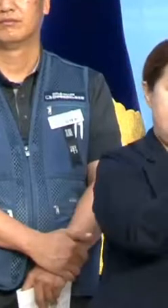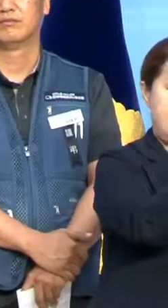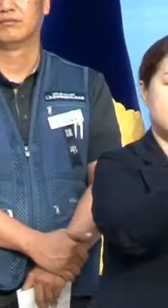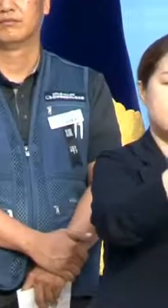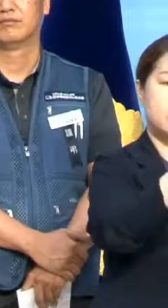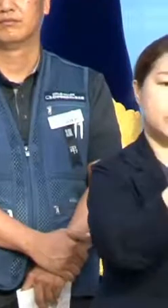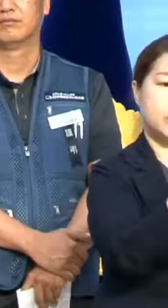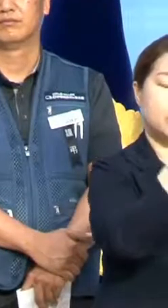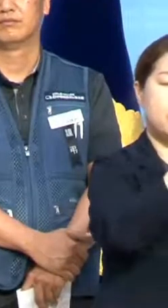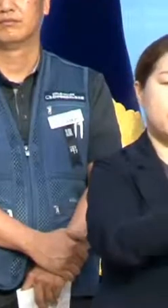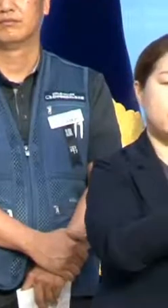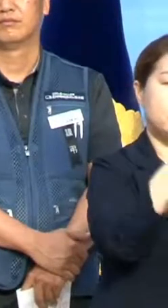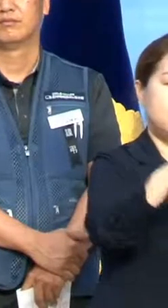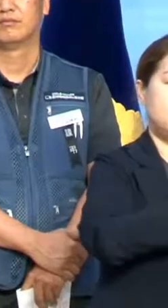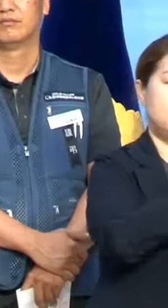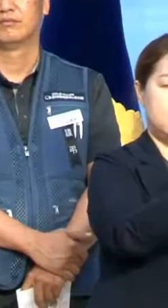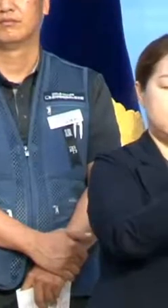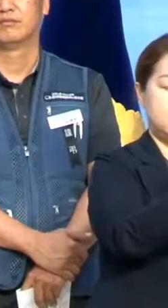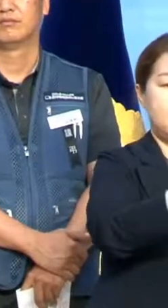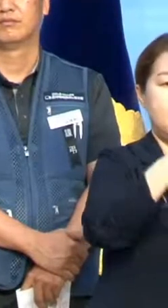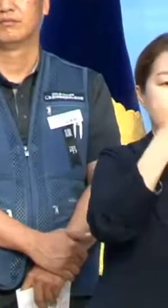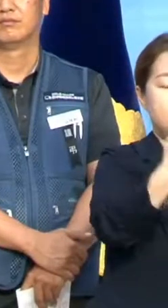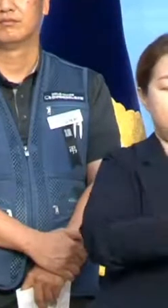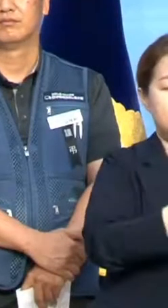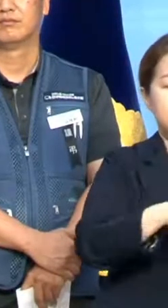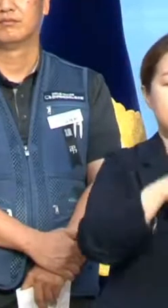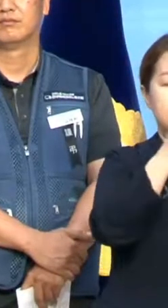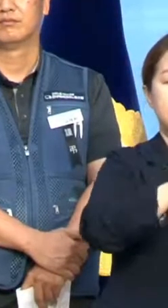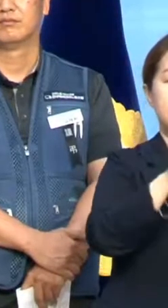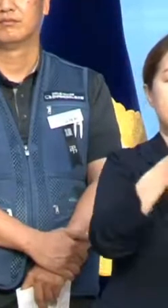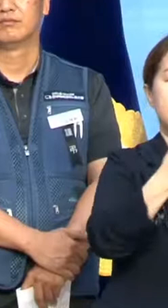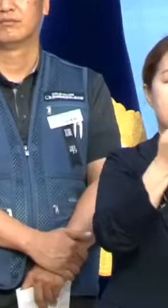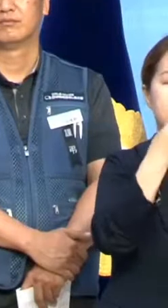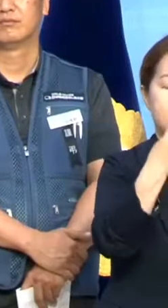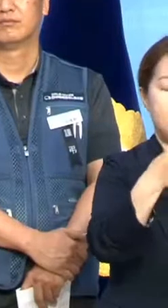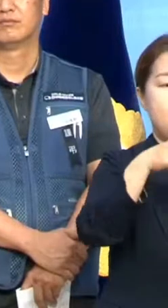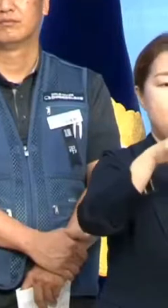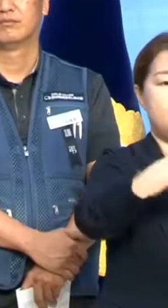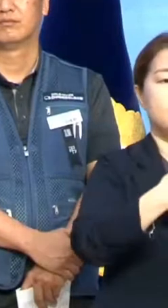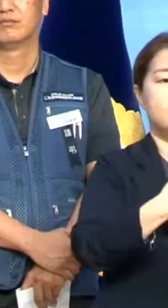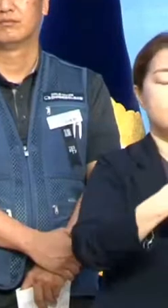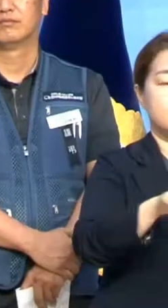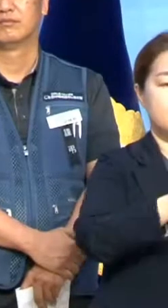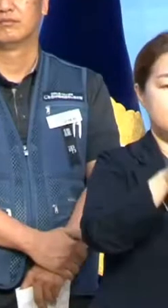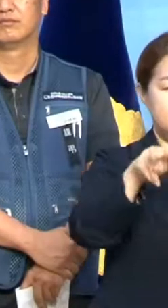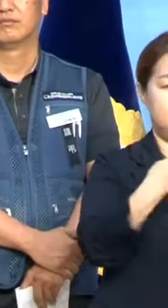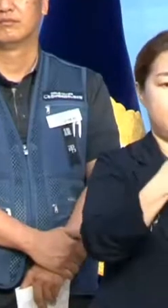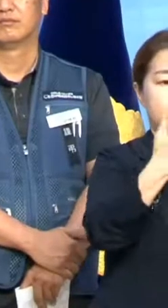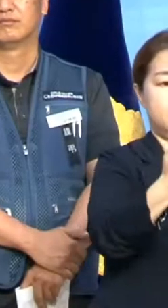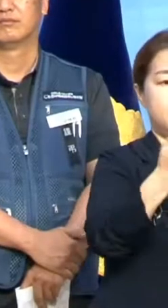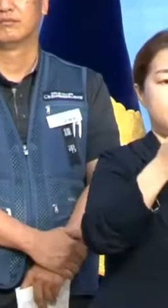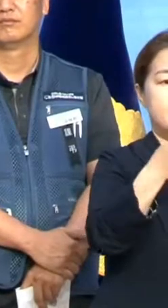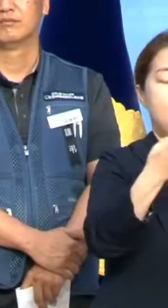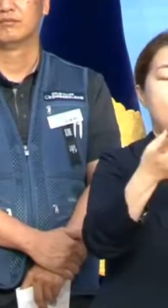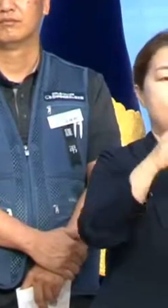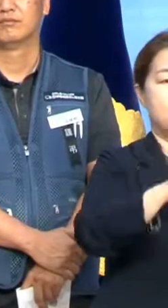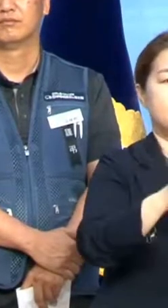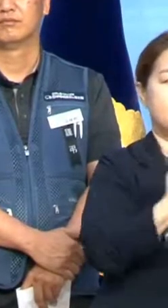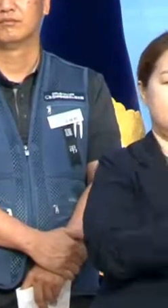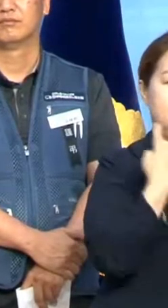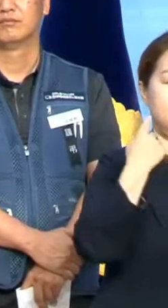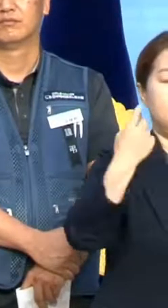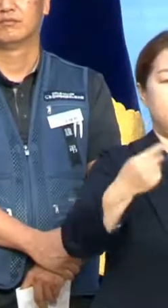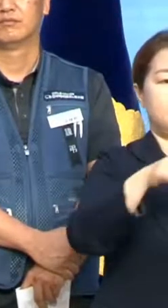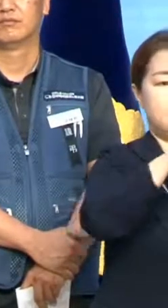2분기 영업이익이 274 먹어 매출은 5271 억원으로 전년 대비 각각 학점 1%